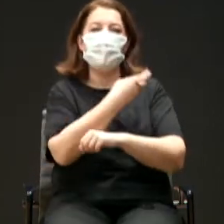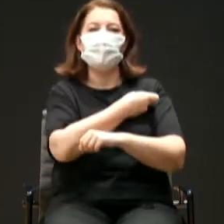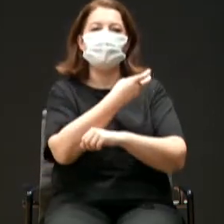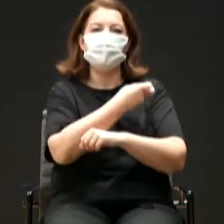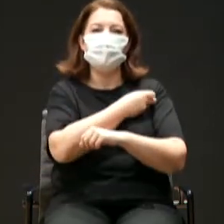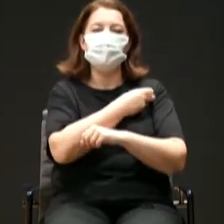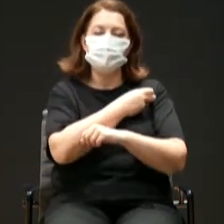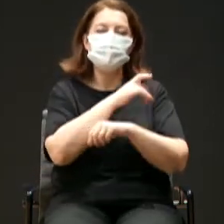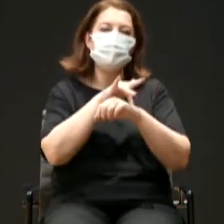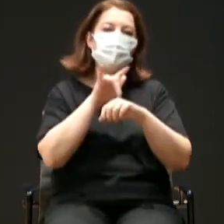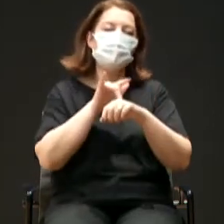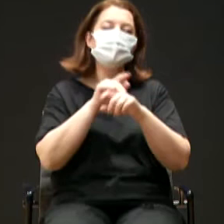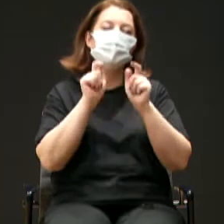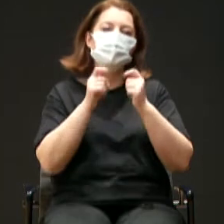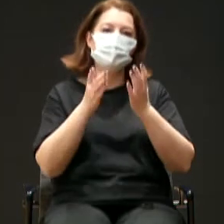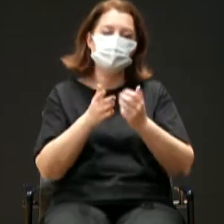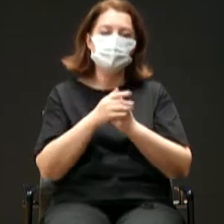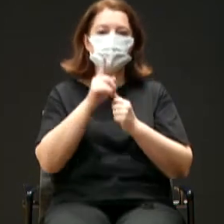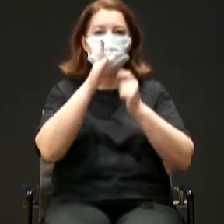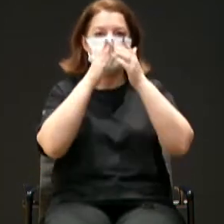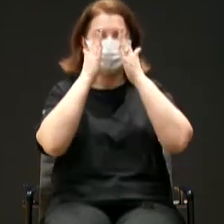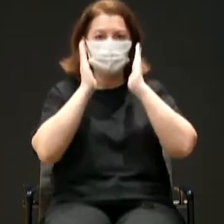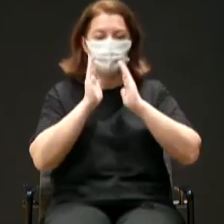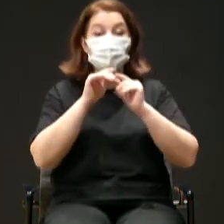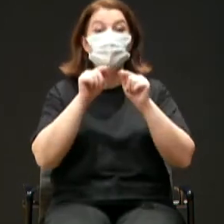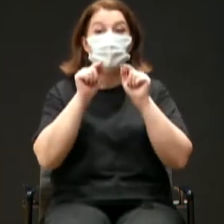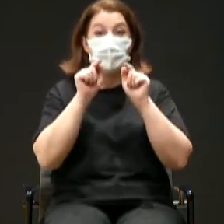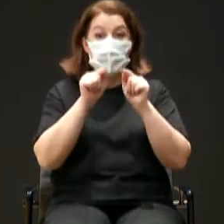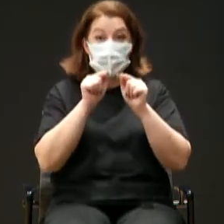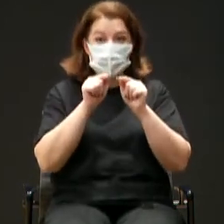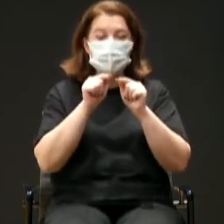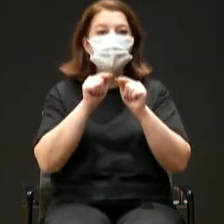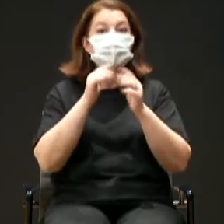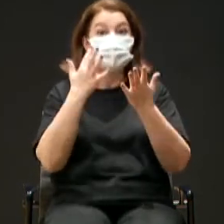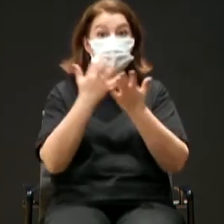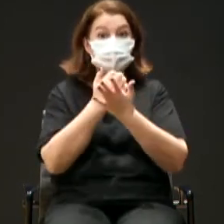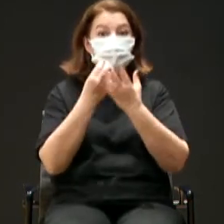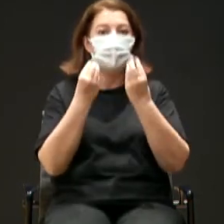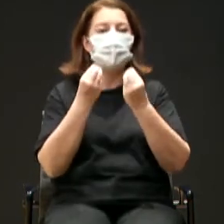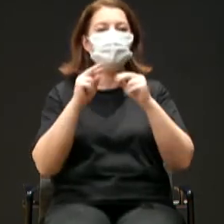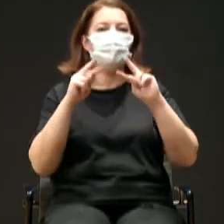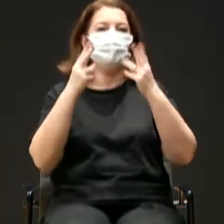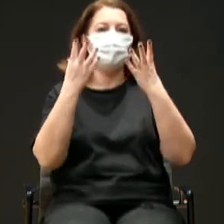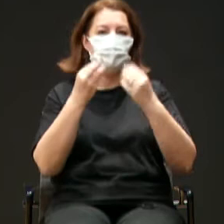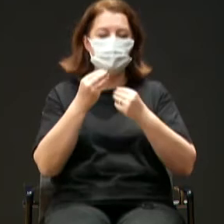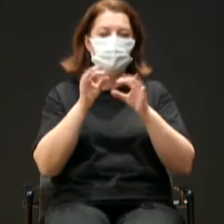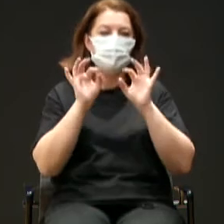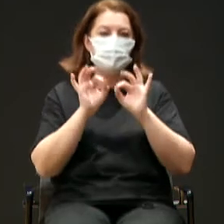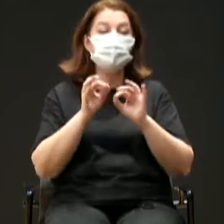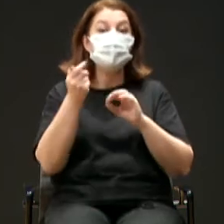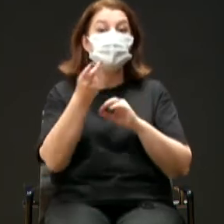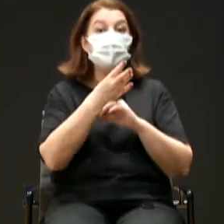ülkemizde uygulanmıştır. Çok şükür bunun dönüşleri de olmaya başlamıştır. Sayılara